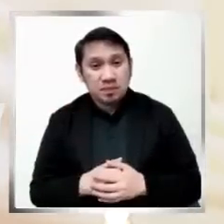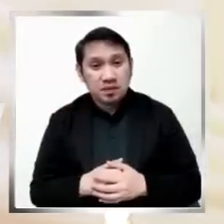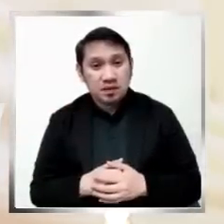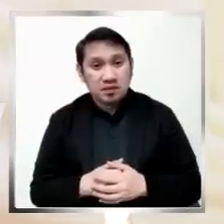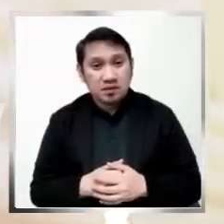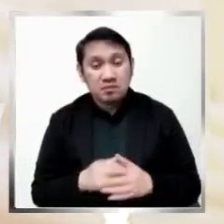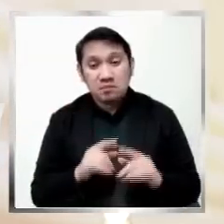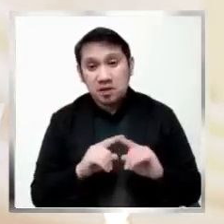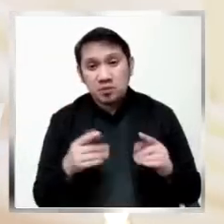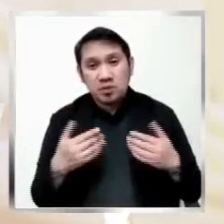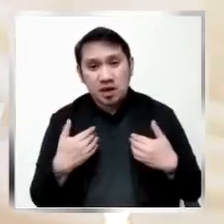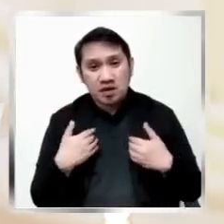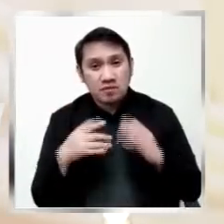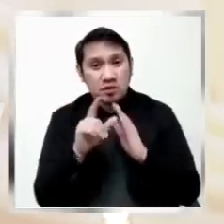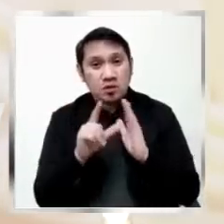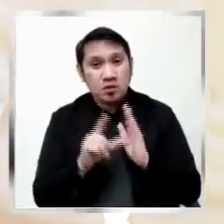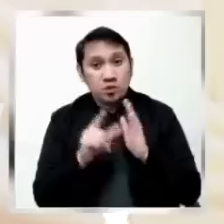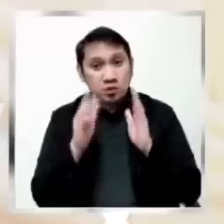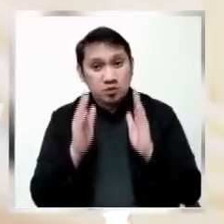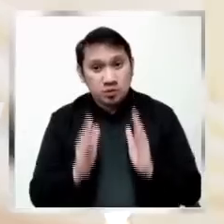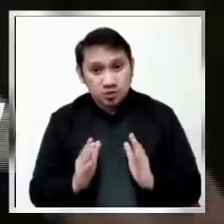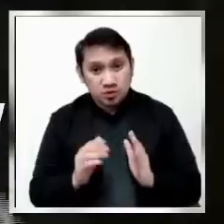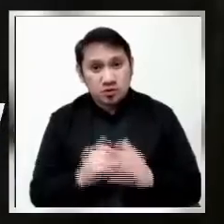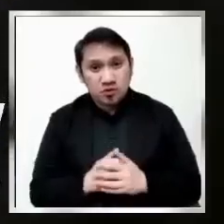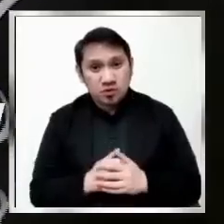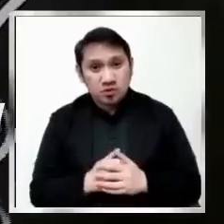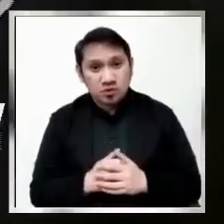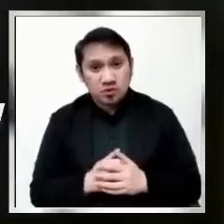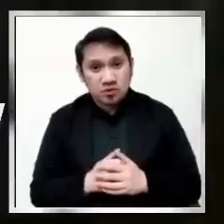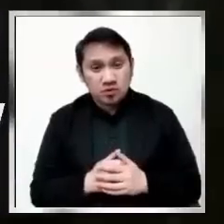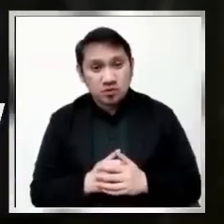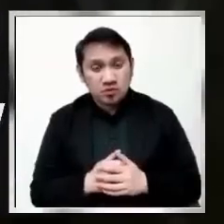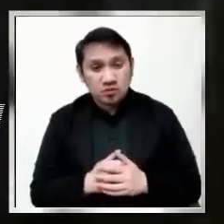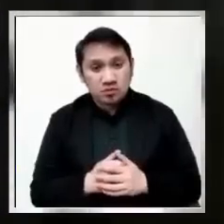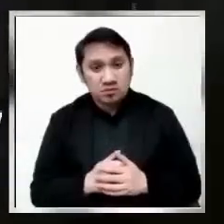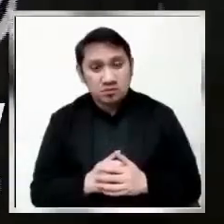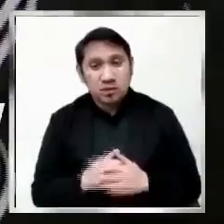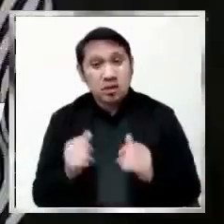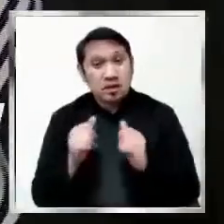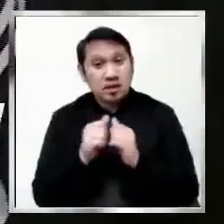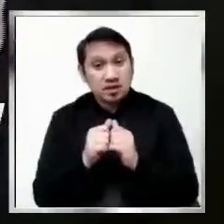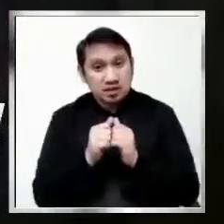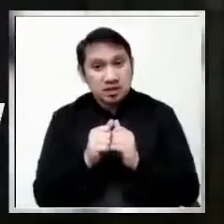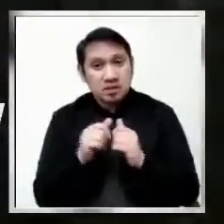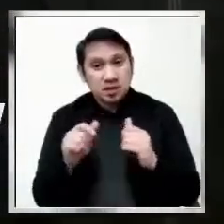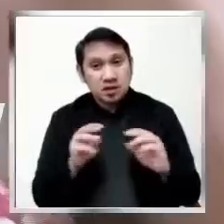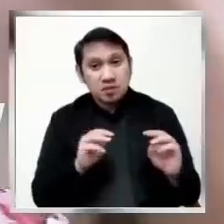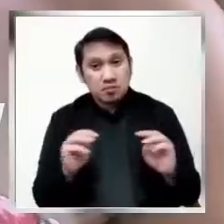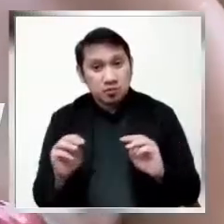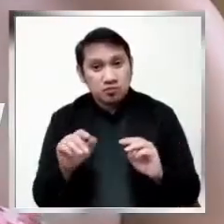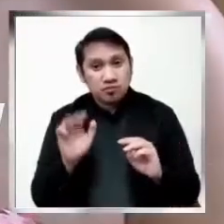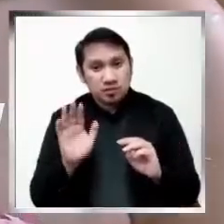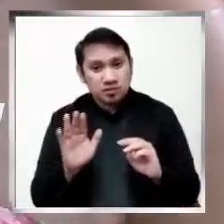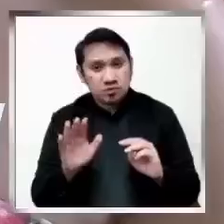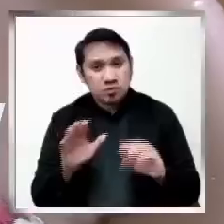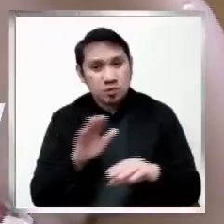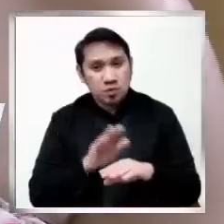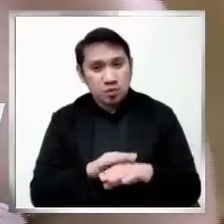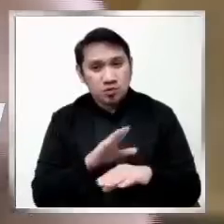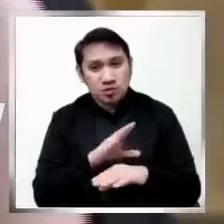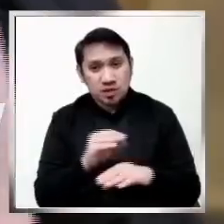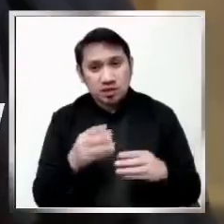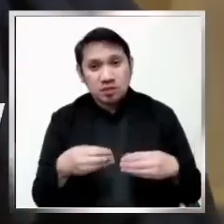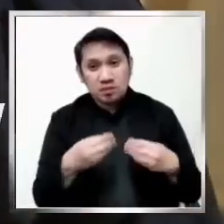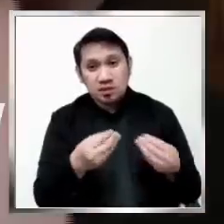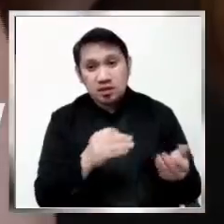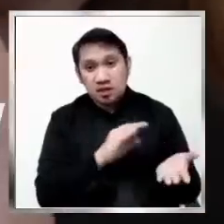lawyers who deal with that po. Kasabay ng kanyang pag-move on, naibigay na rin daw niya ang forgiveness.